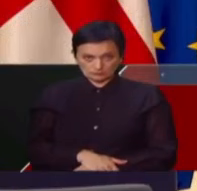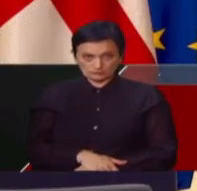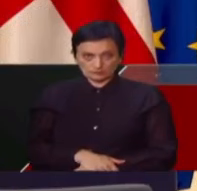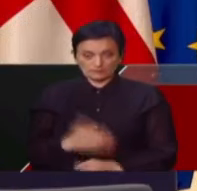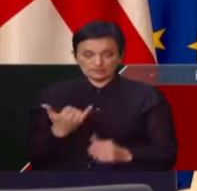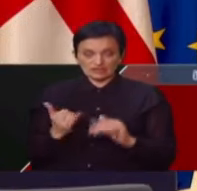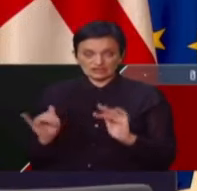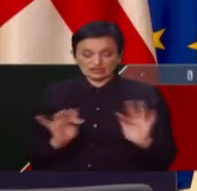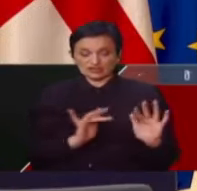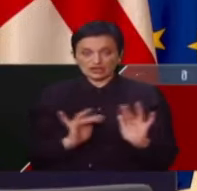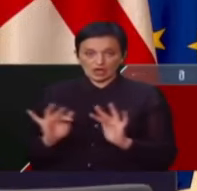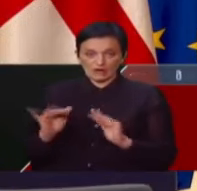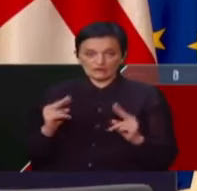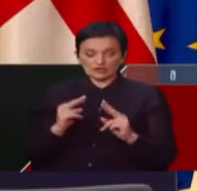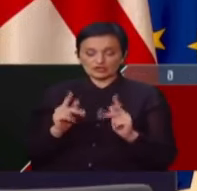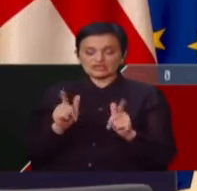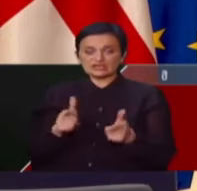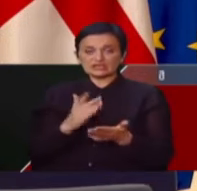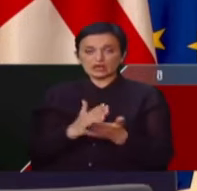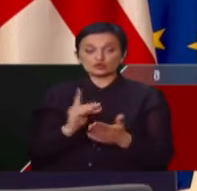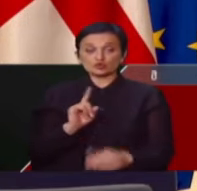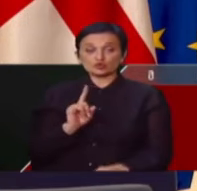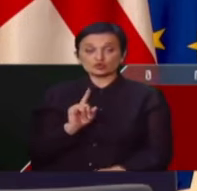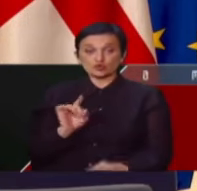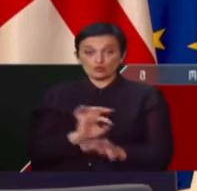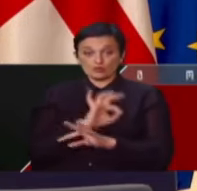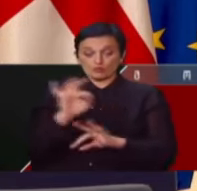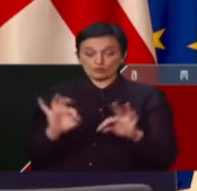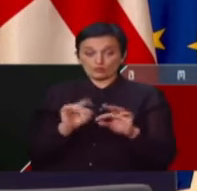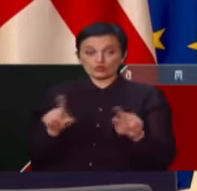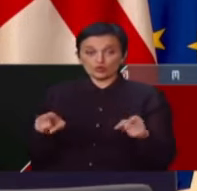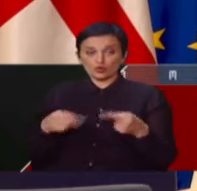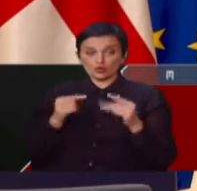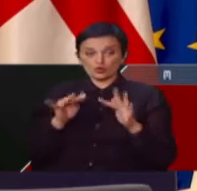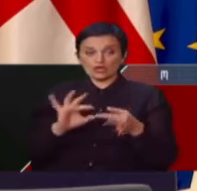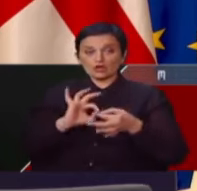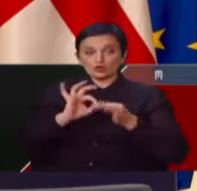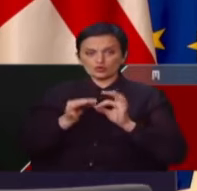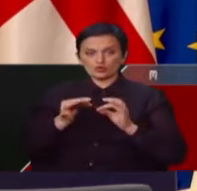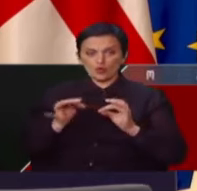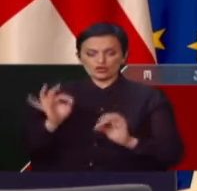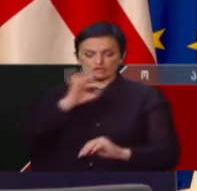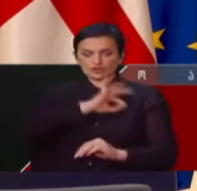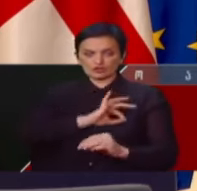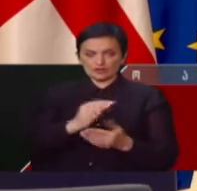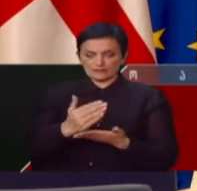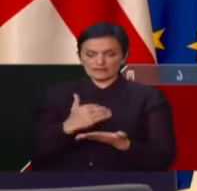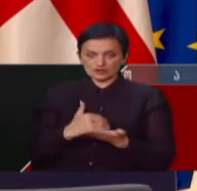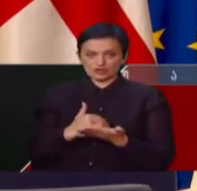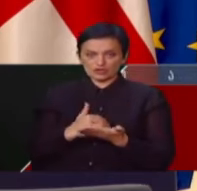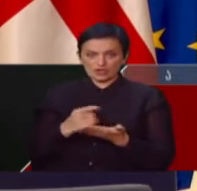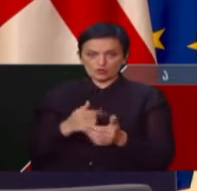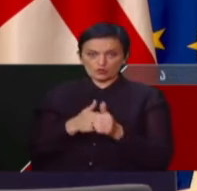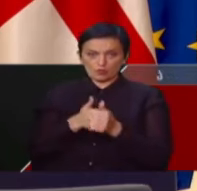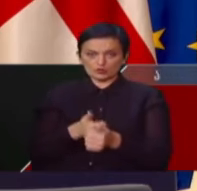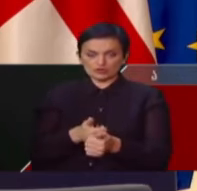დღევანდელი ღონისძიებაც ნამდვილად დასტურია იმისა, რომ ამ პროექტების განხორციელებას კონკრეტული ხელშესახები შედეგები